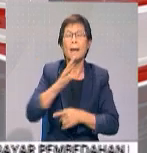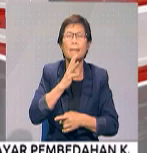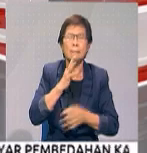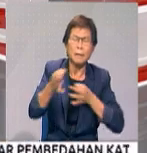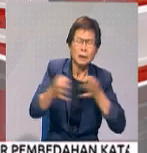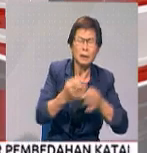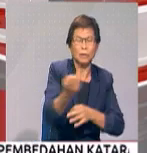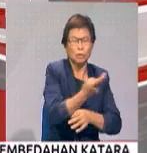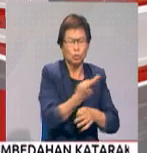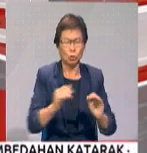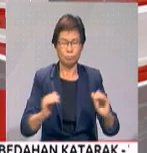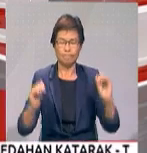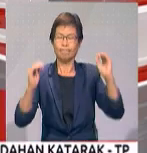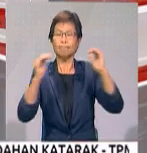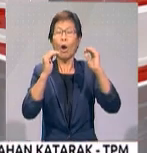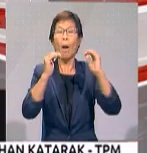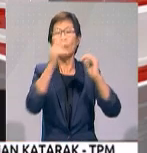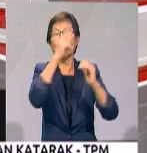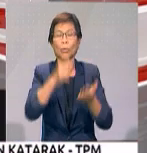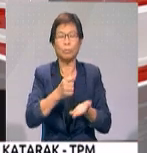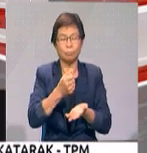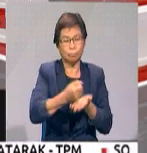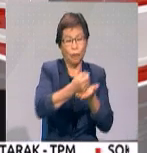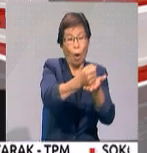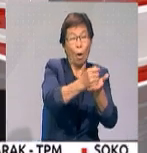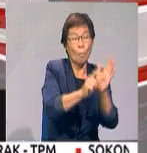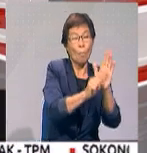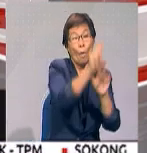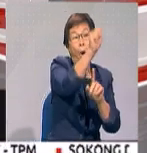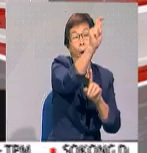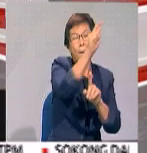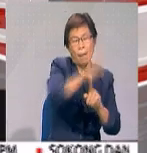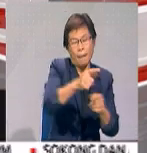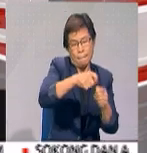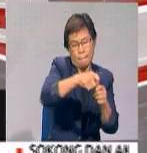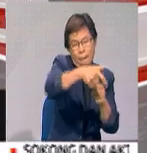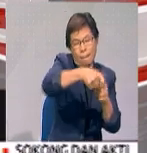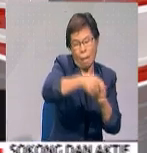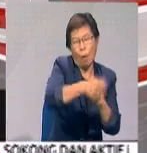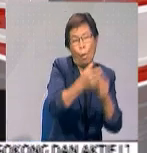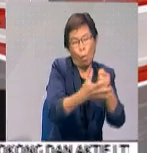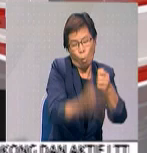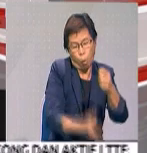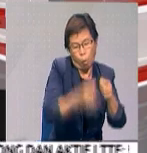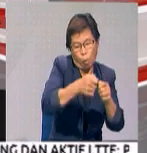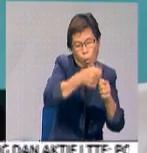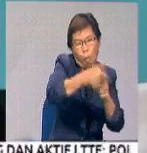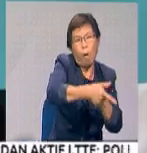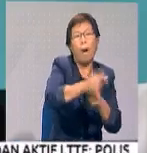kedua-duanya perlu seimbang kerana pemberian subsidi tinggi memerlukan perbelanjaan yang besar.